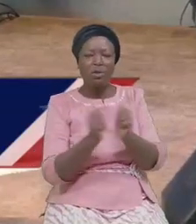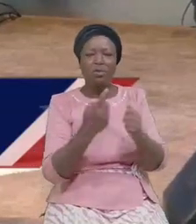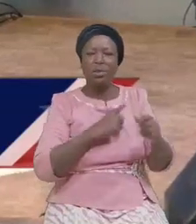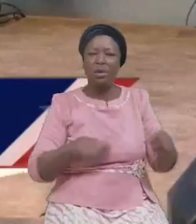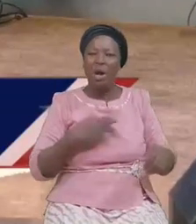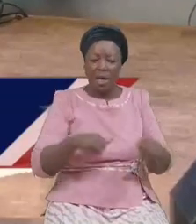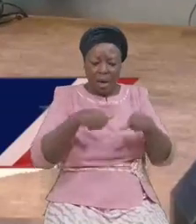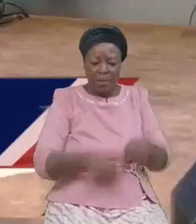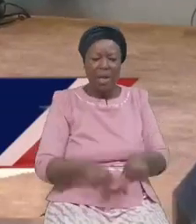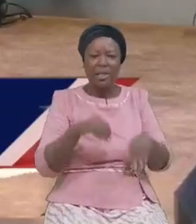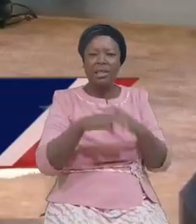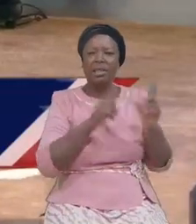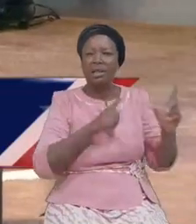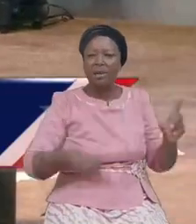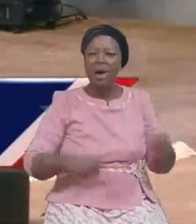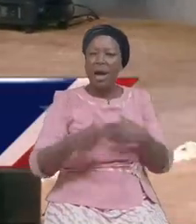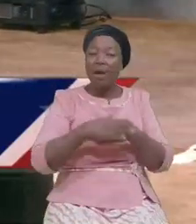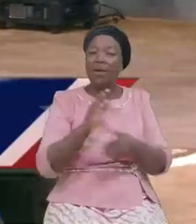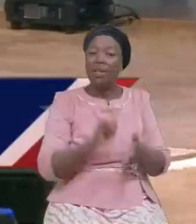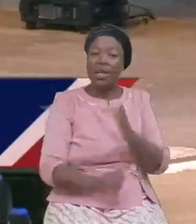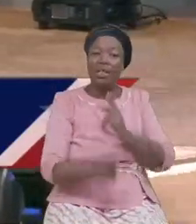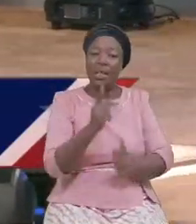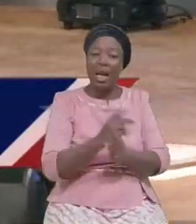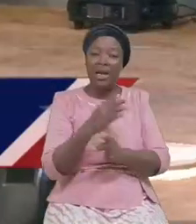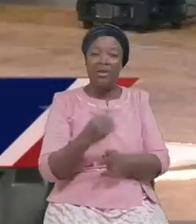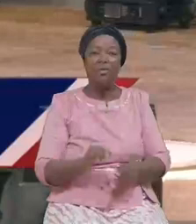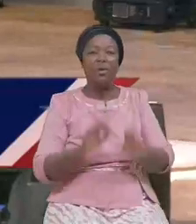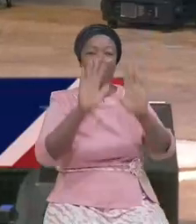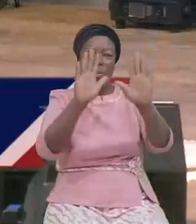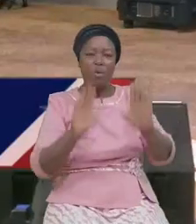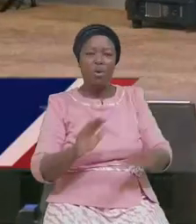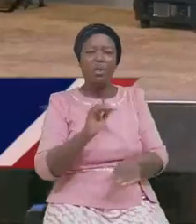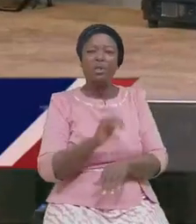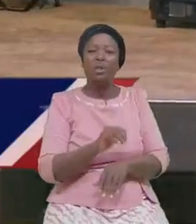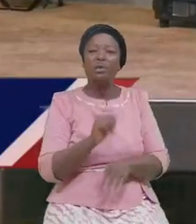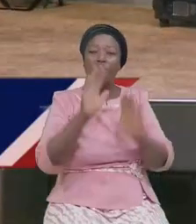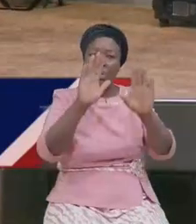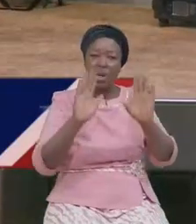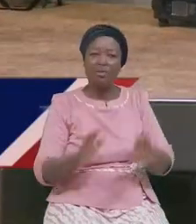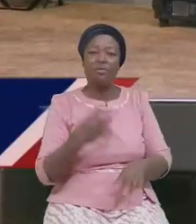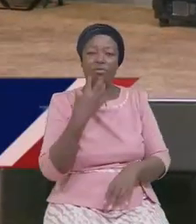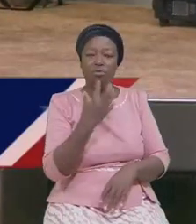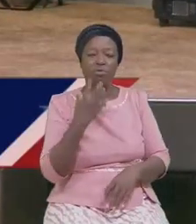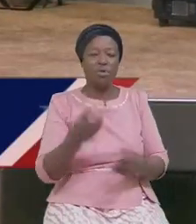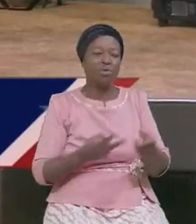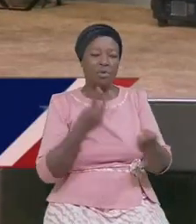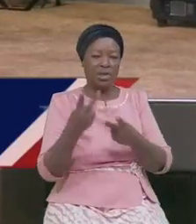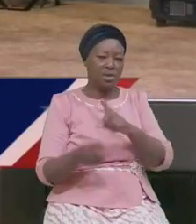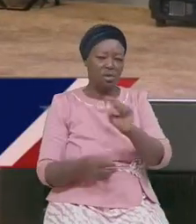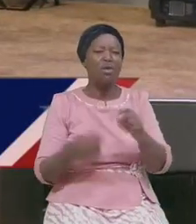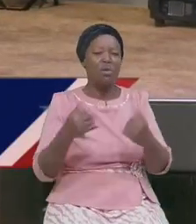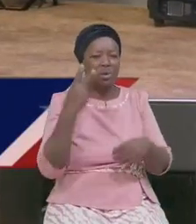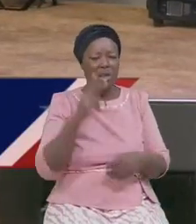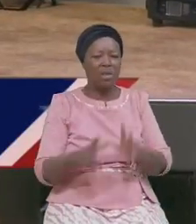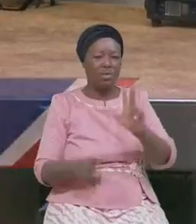demeurer dans le Seigneur après une telle visite glorieuse et merveilleuse? Nous considérons à trois choses dans le